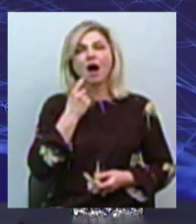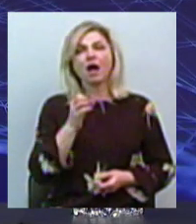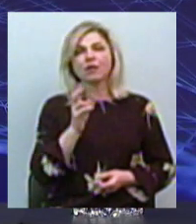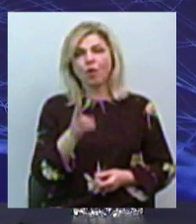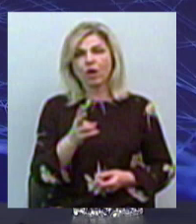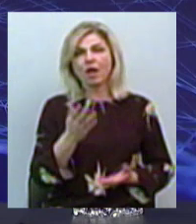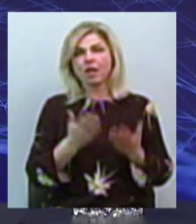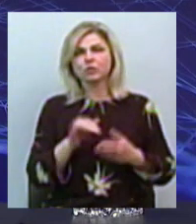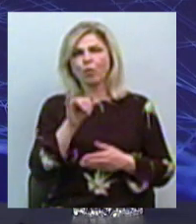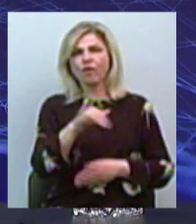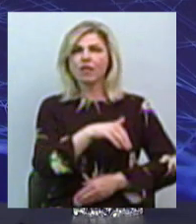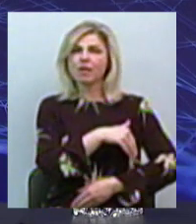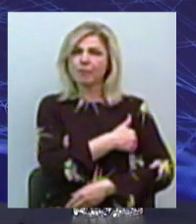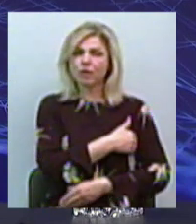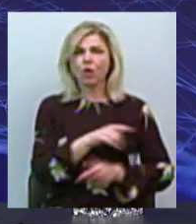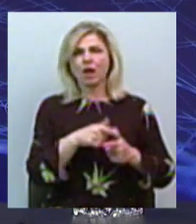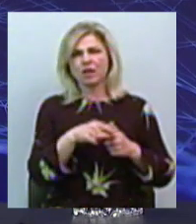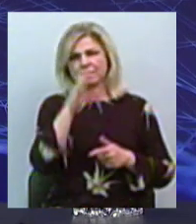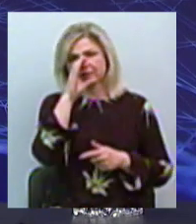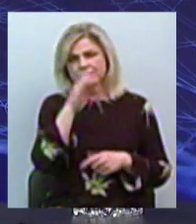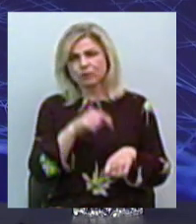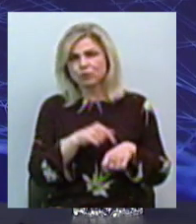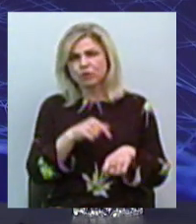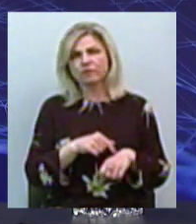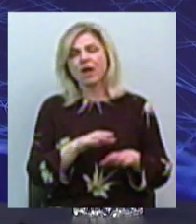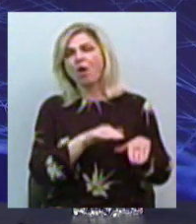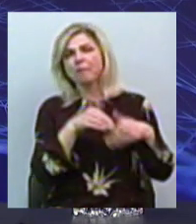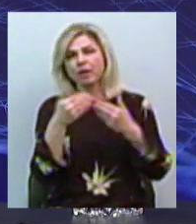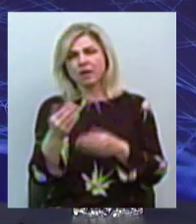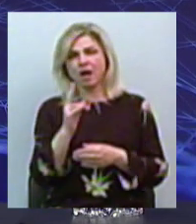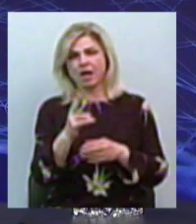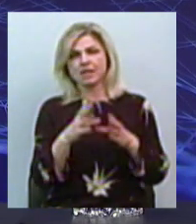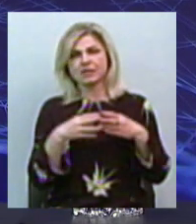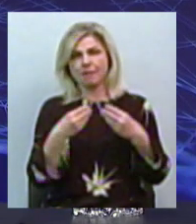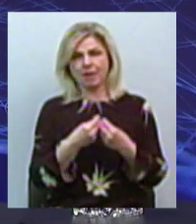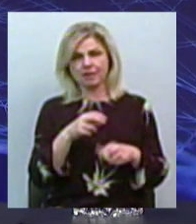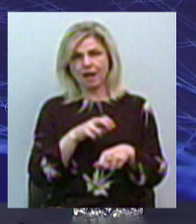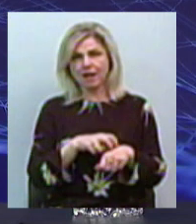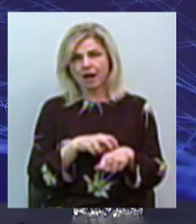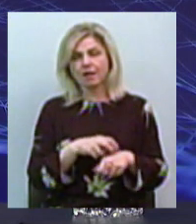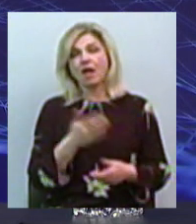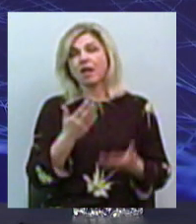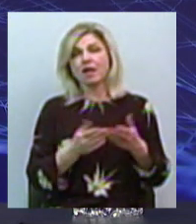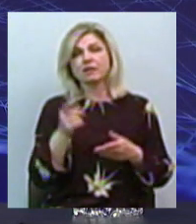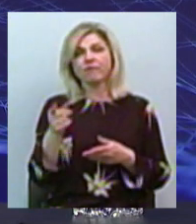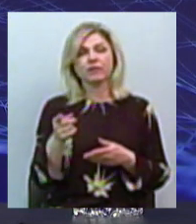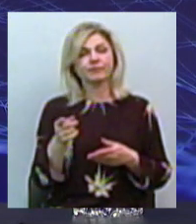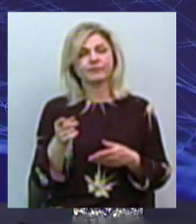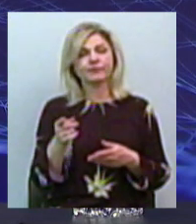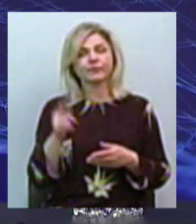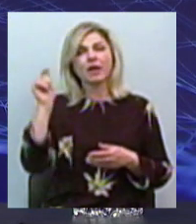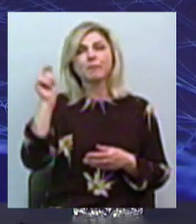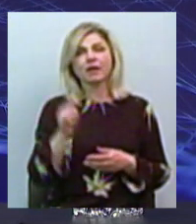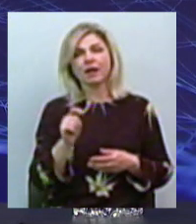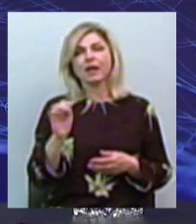вас температура або відчуття нижить і так далі, звертайтесь до сімейного лікаря. Якщо ви прибули з якихось там